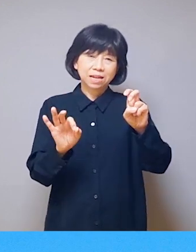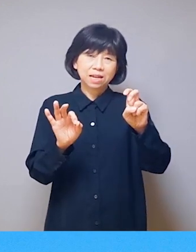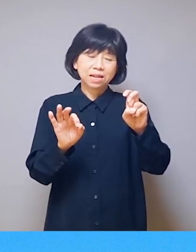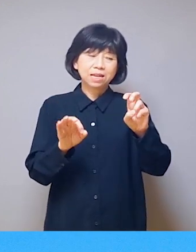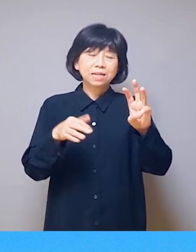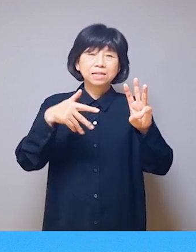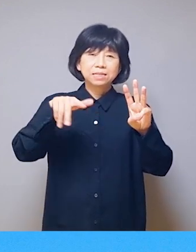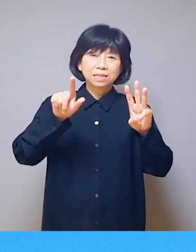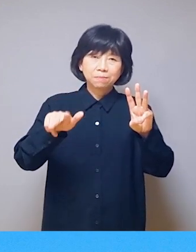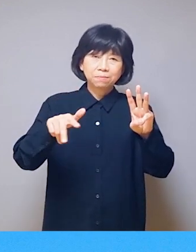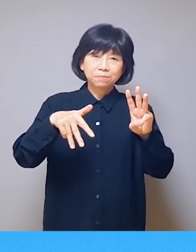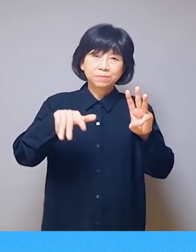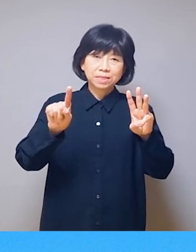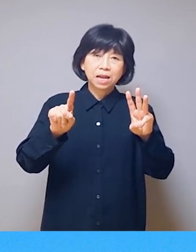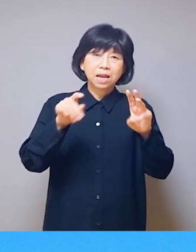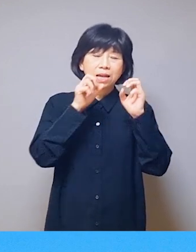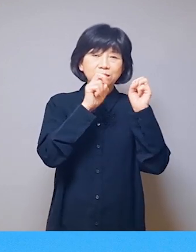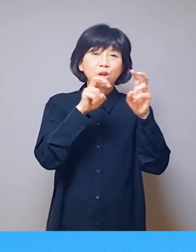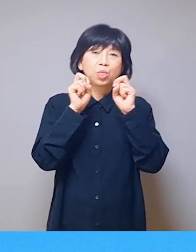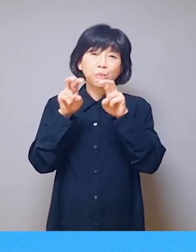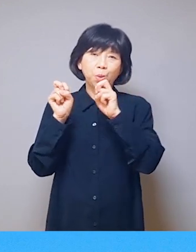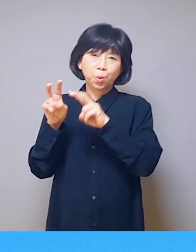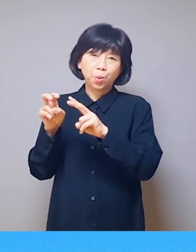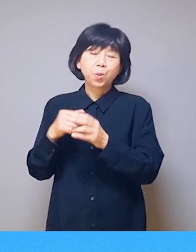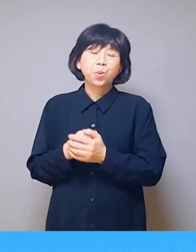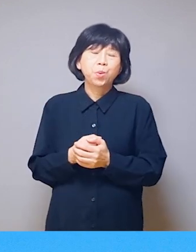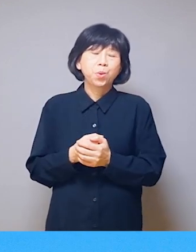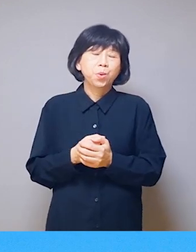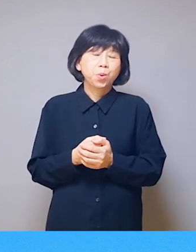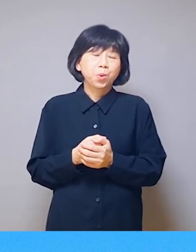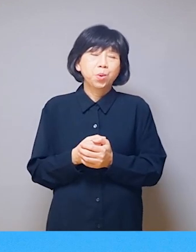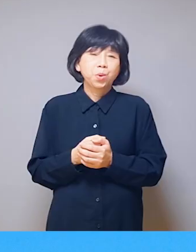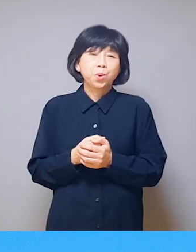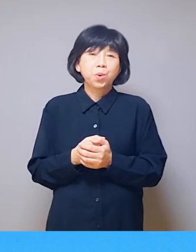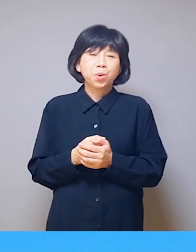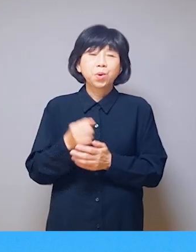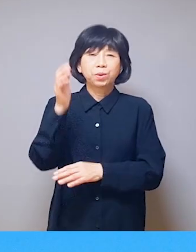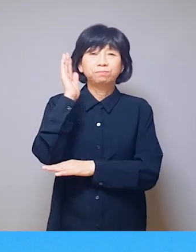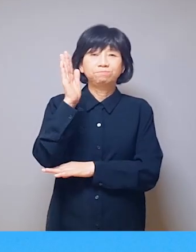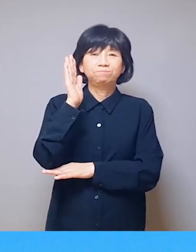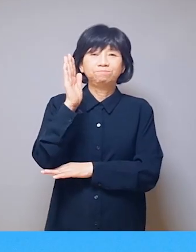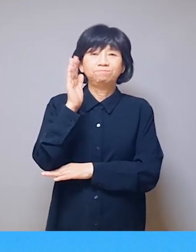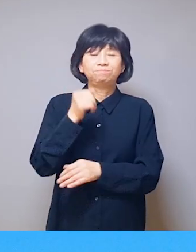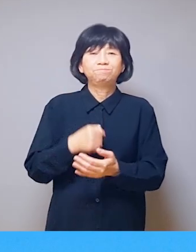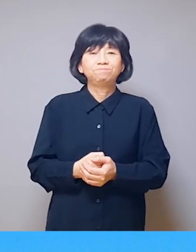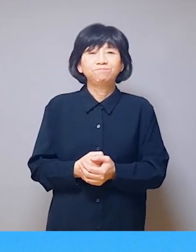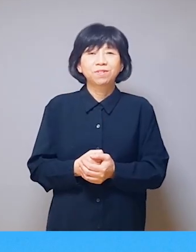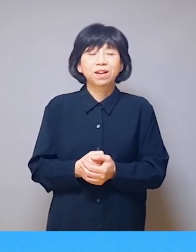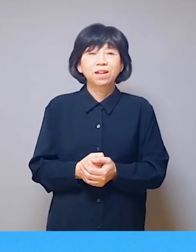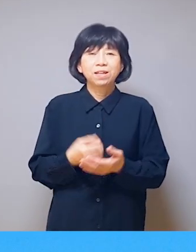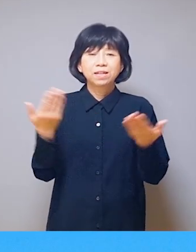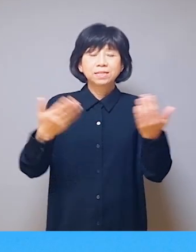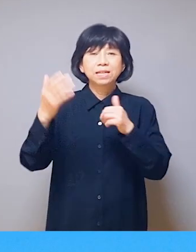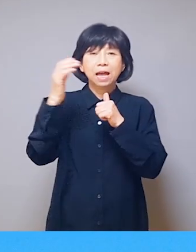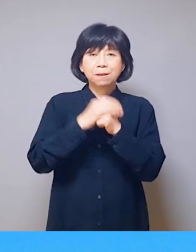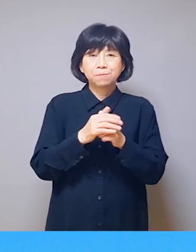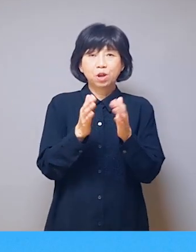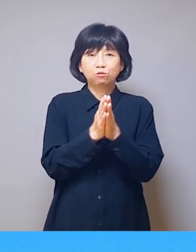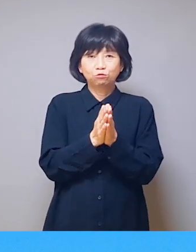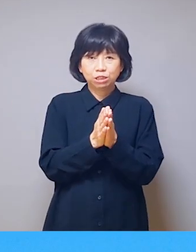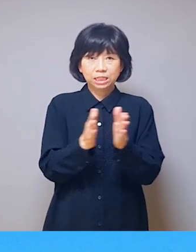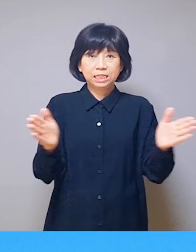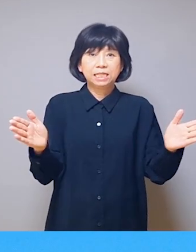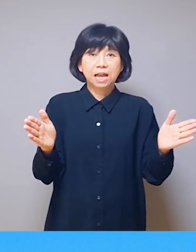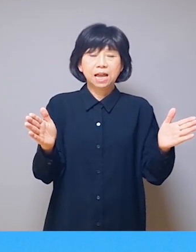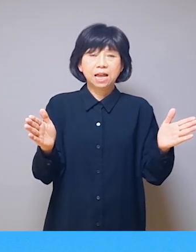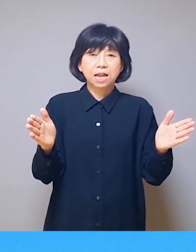전도여행의 말씀, 그 가운데서 20장 24절의 말씀을 붙들고 한번 나누어 봤습니다. 그 길은 사명으로 시작된다는 거죠.